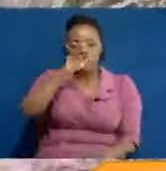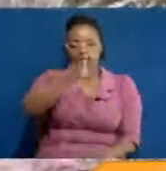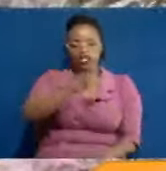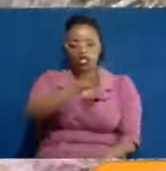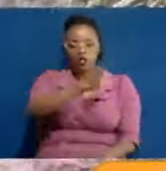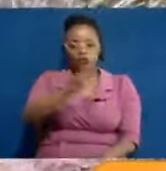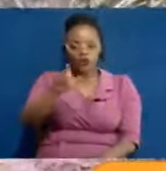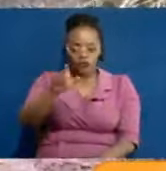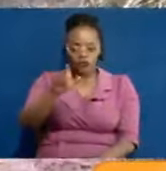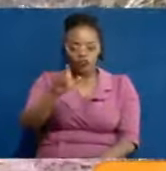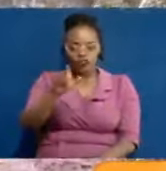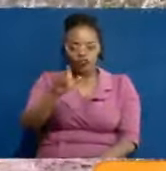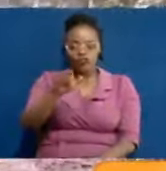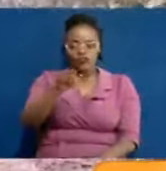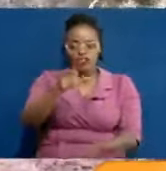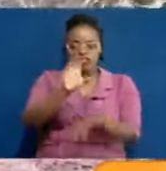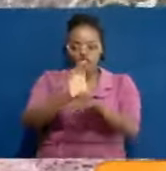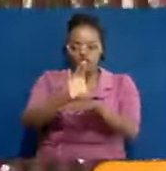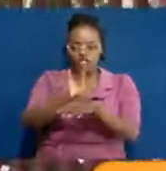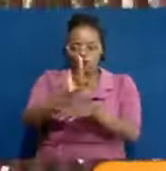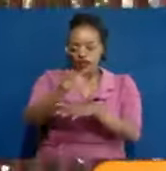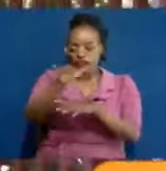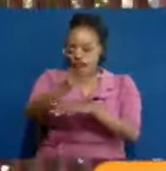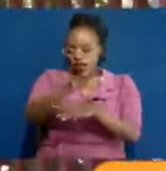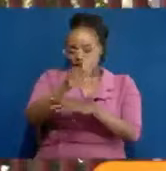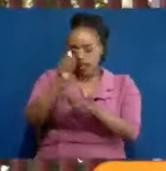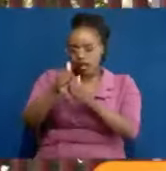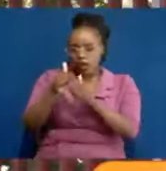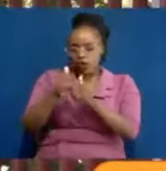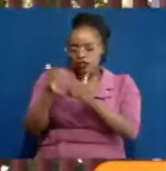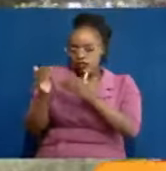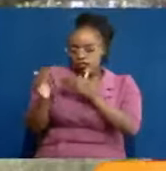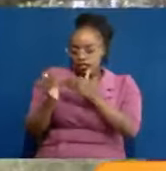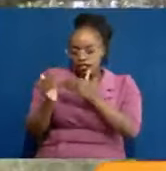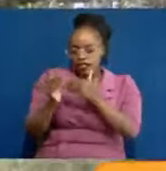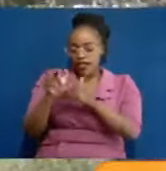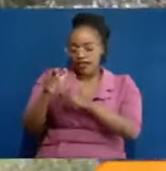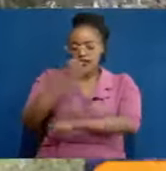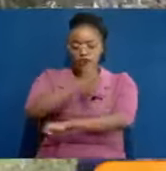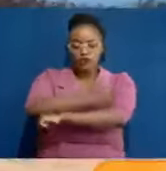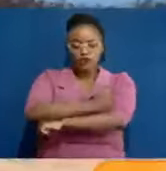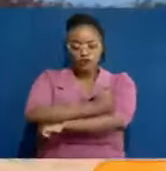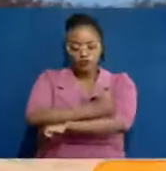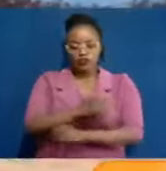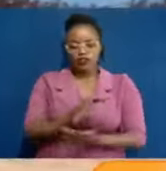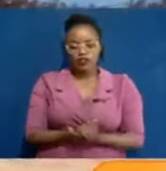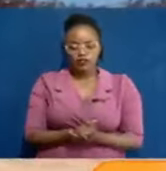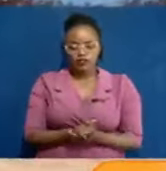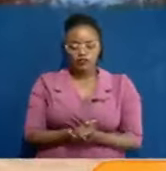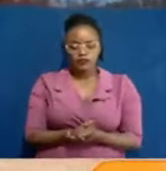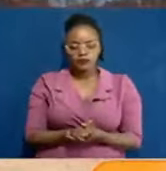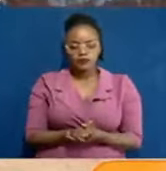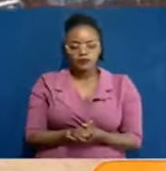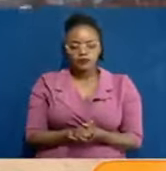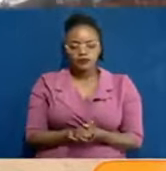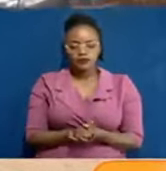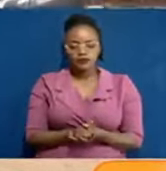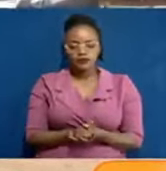Mwekundu katika kanisa moja iliyoko mita chache kutoka shule hiyo.